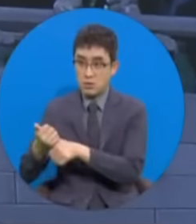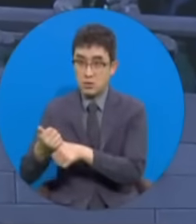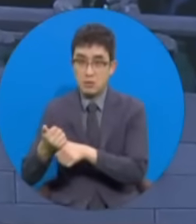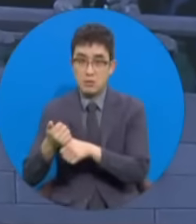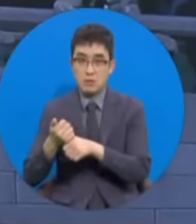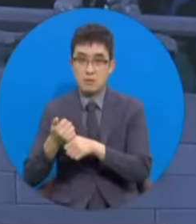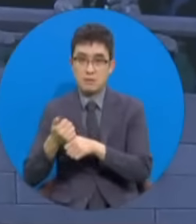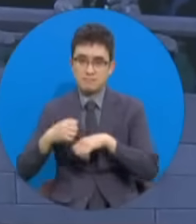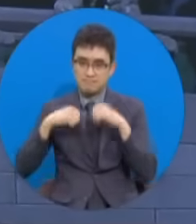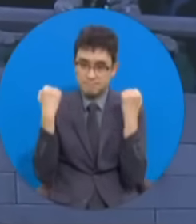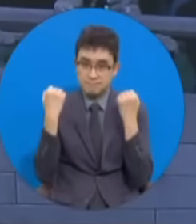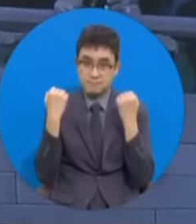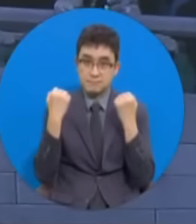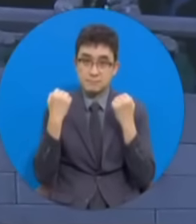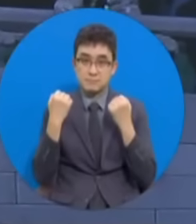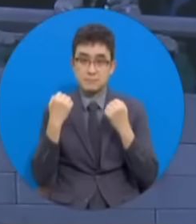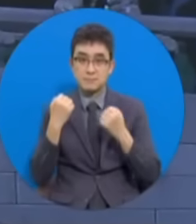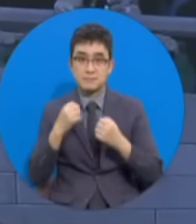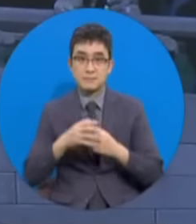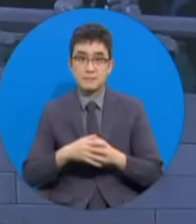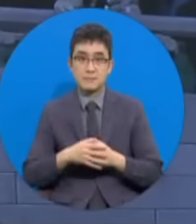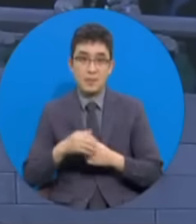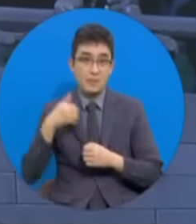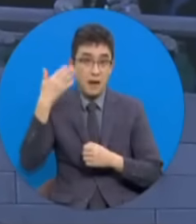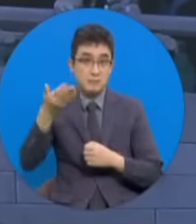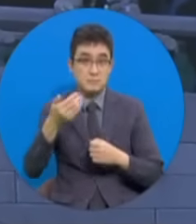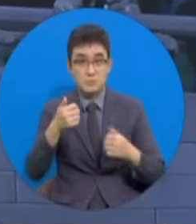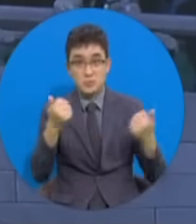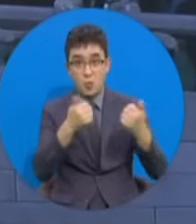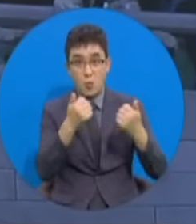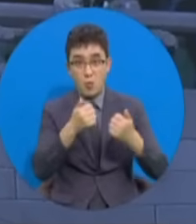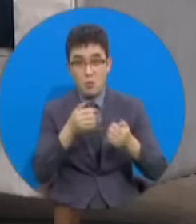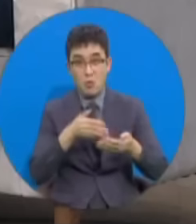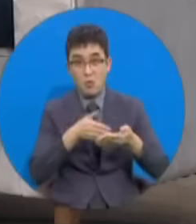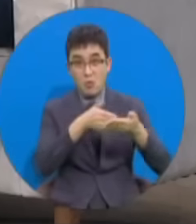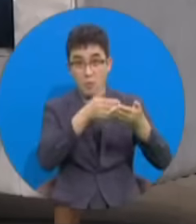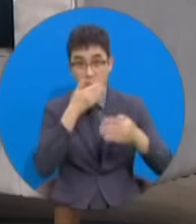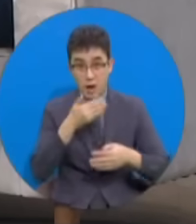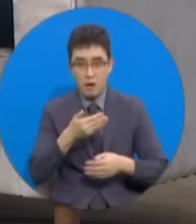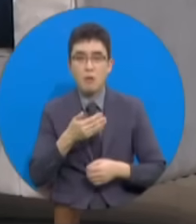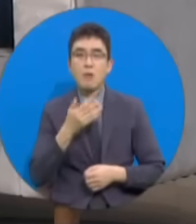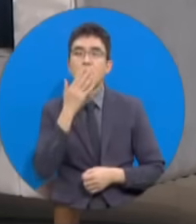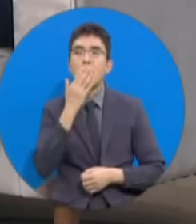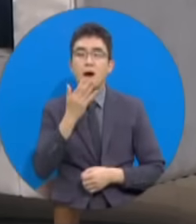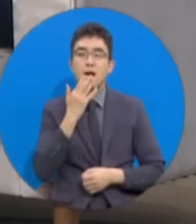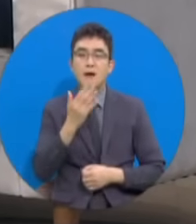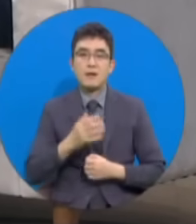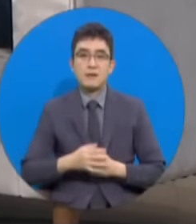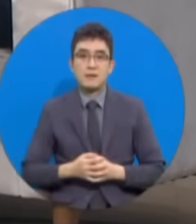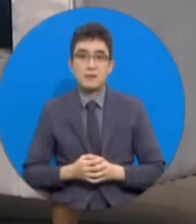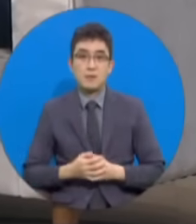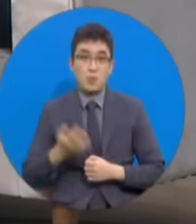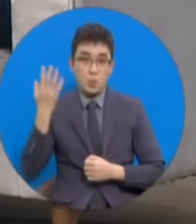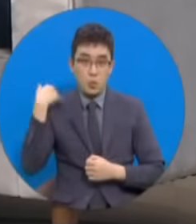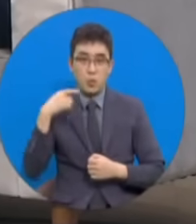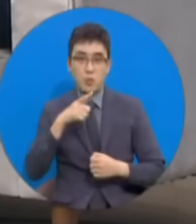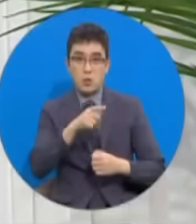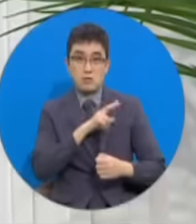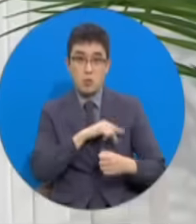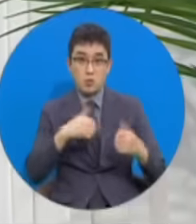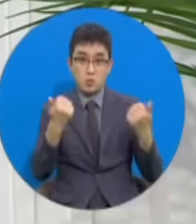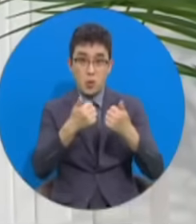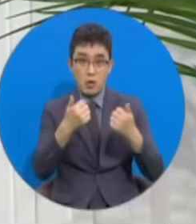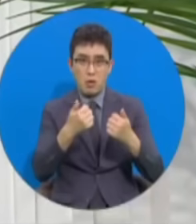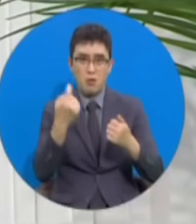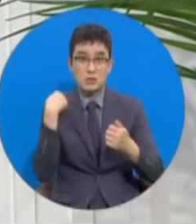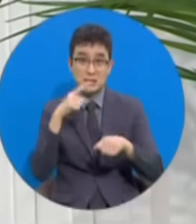혹시 다음 의총 때 추인될 가능성은 있습니까, 전용기 의원님? 충분히 있습니다. 아, 있습니까? 그러니까 어제 의총에서 나왔던 얘기가 어제